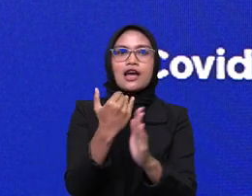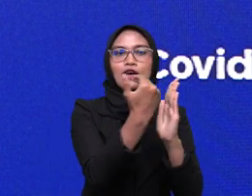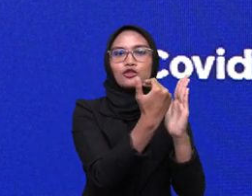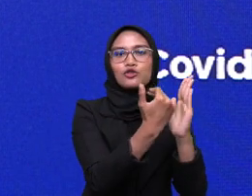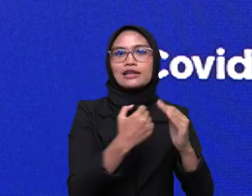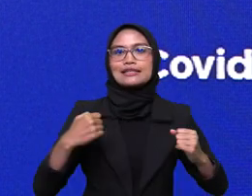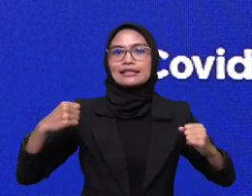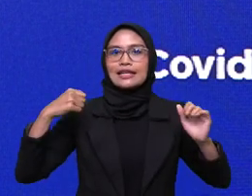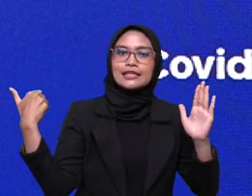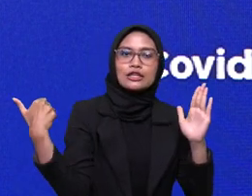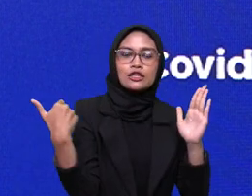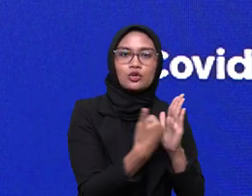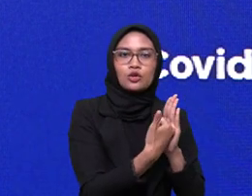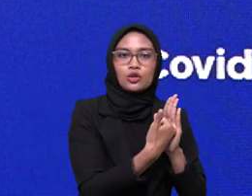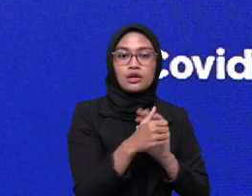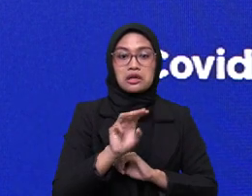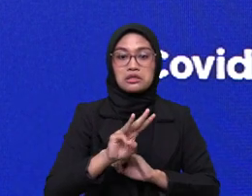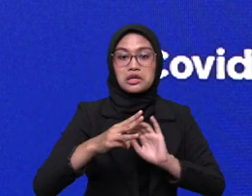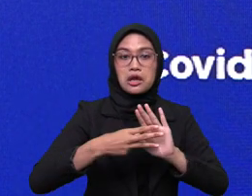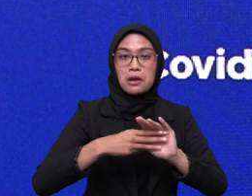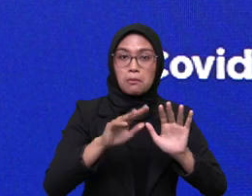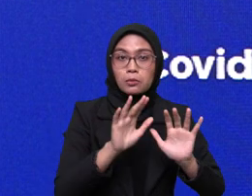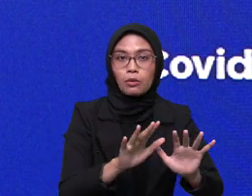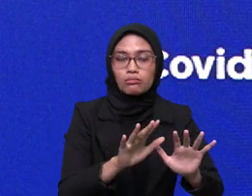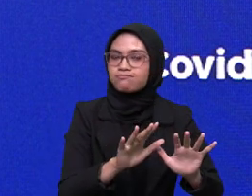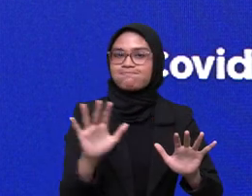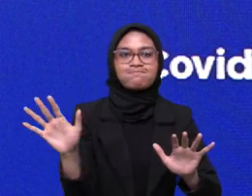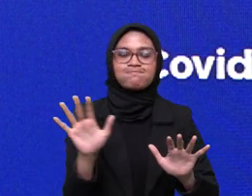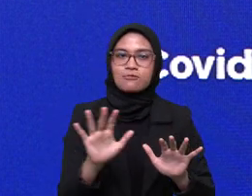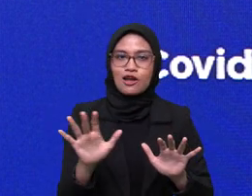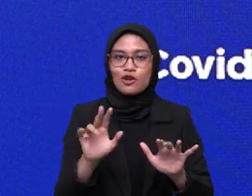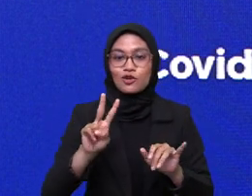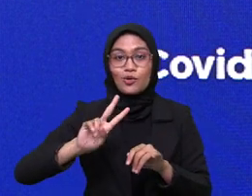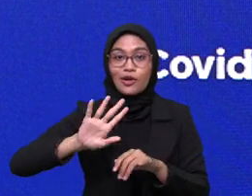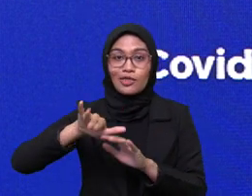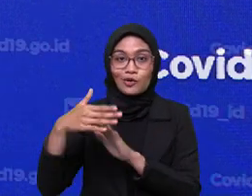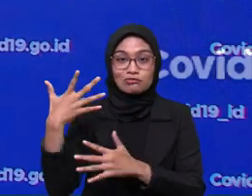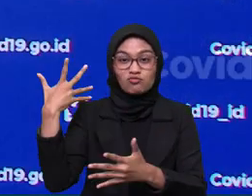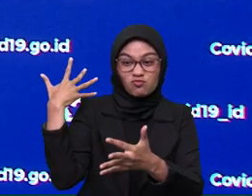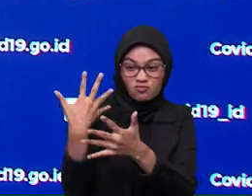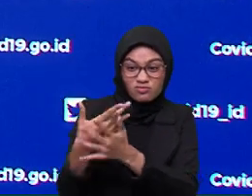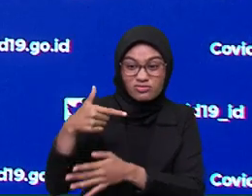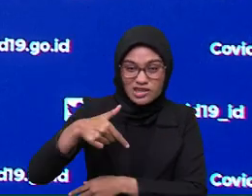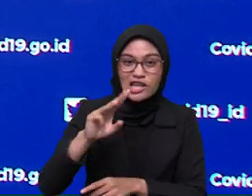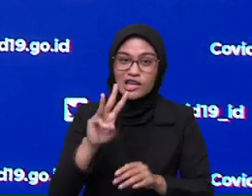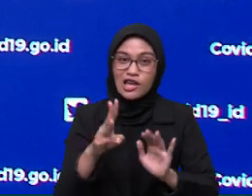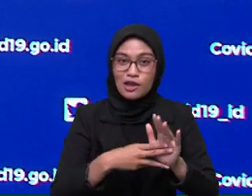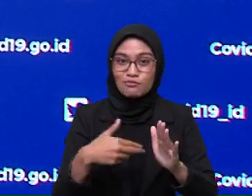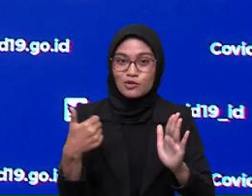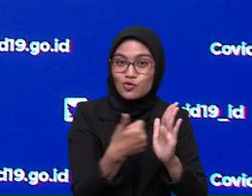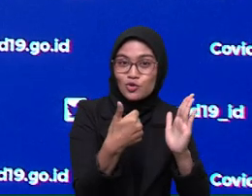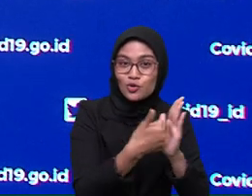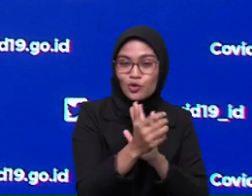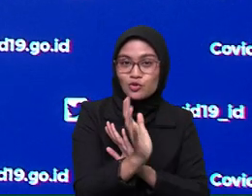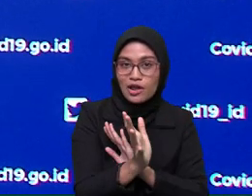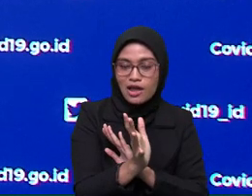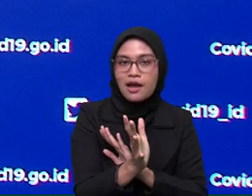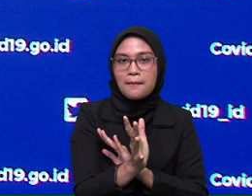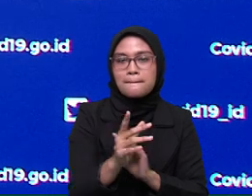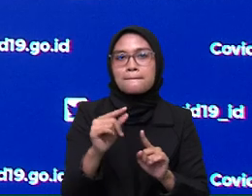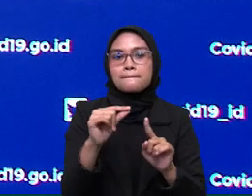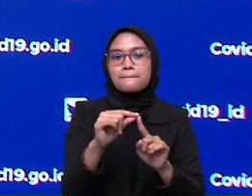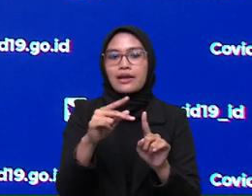tidak hanya 3 m saja yang sudah kita biasakan selama dua tahun terakhir PHBS atau perilaku hidup